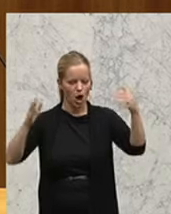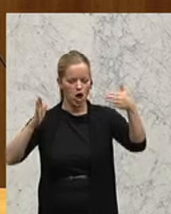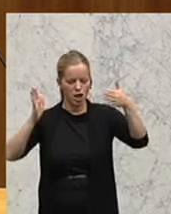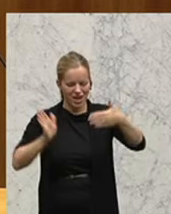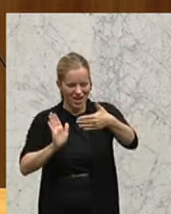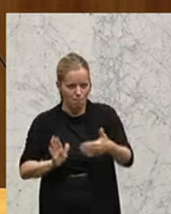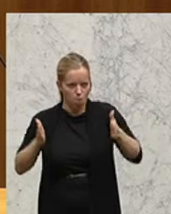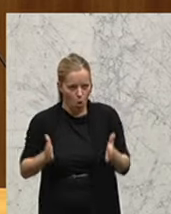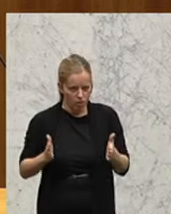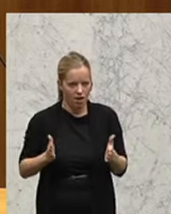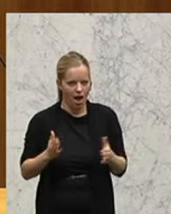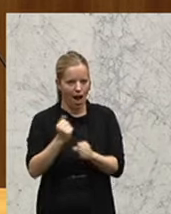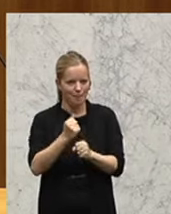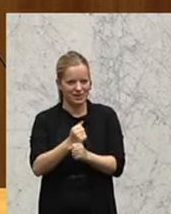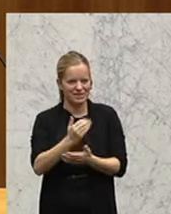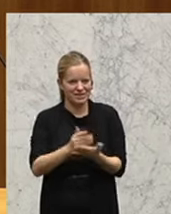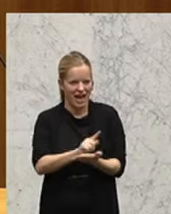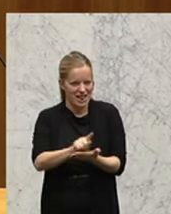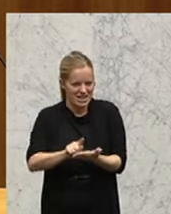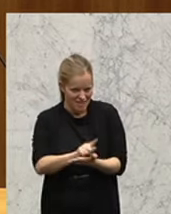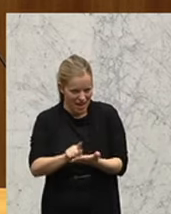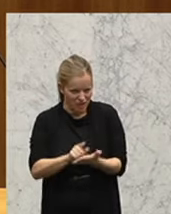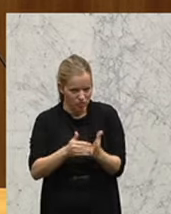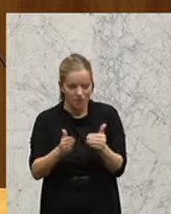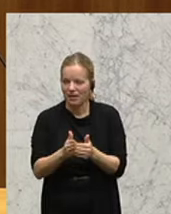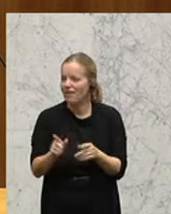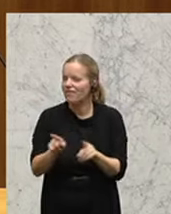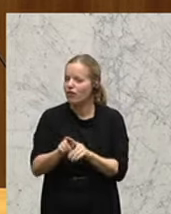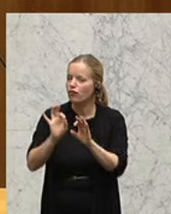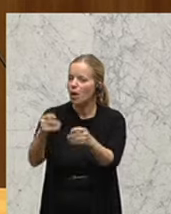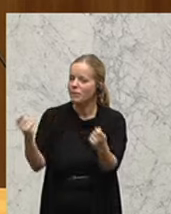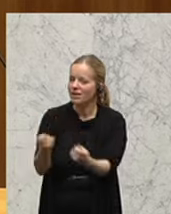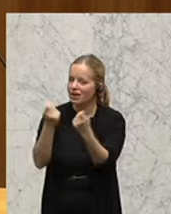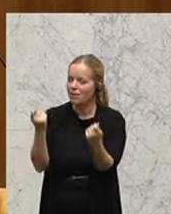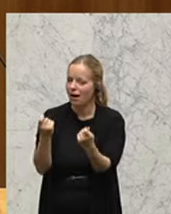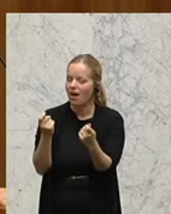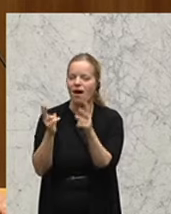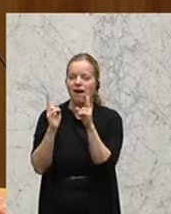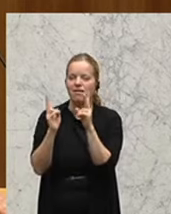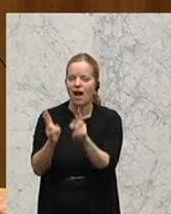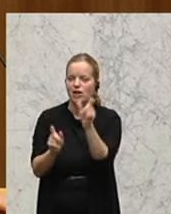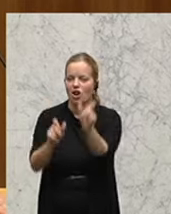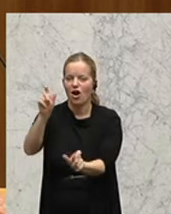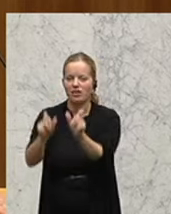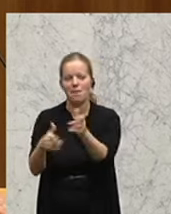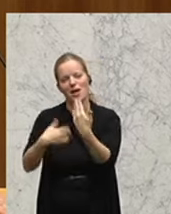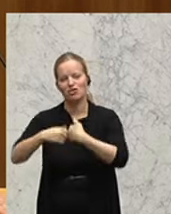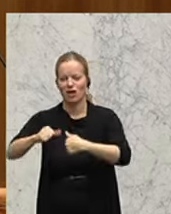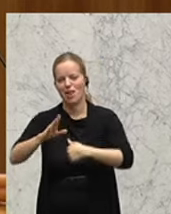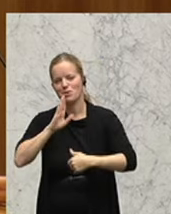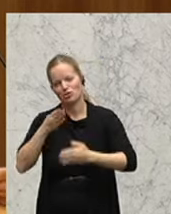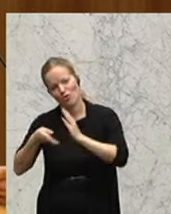als ein staatlich finanziertes Frühpensionierungsprogramm für Betriebe. So kann ich Arbeitskräfte schneller in den Ruhestand